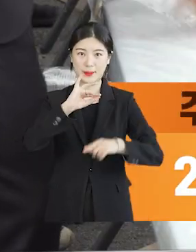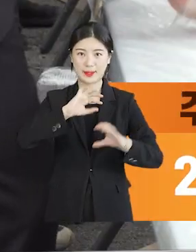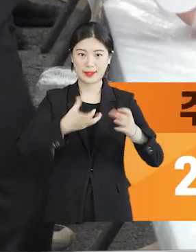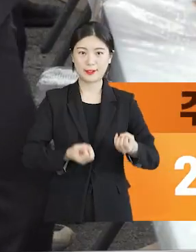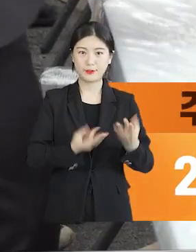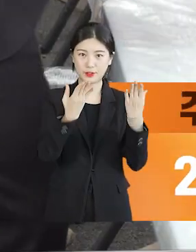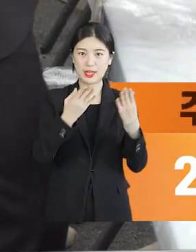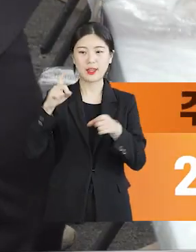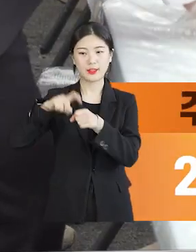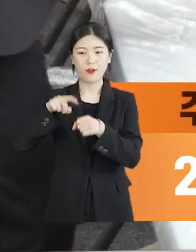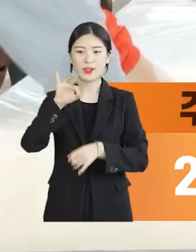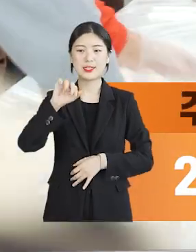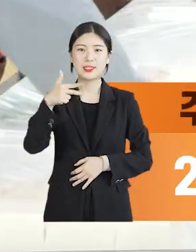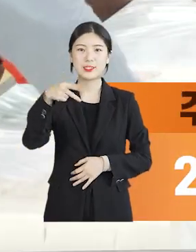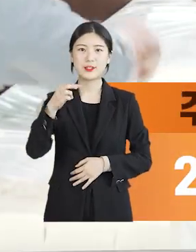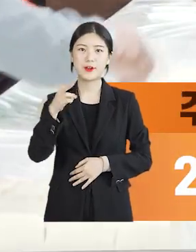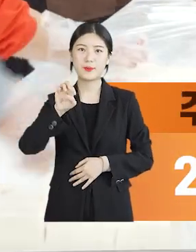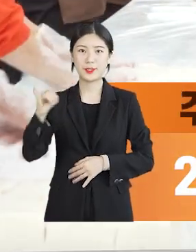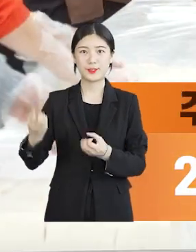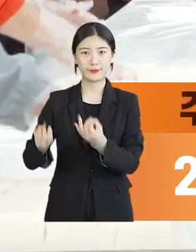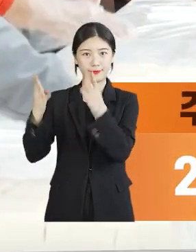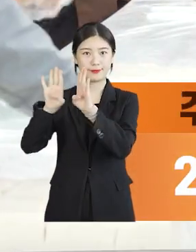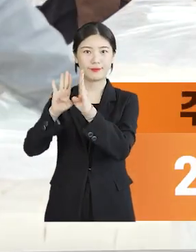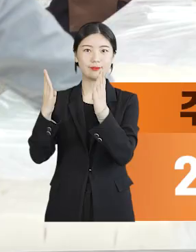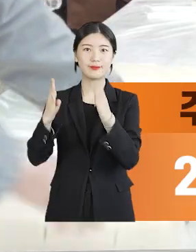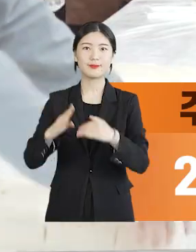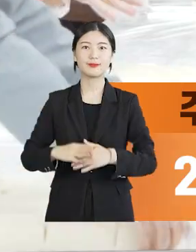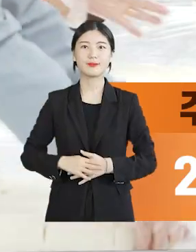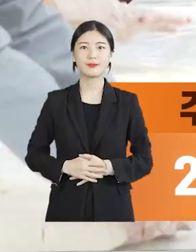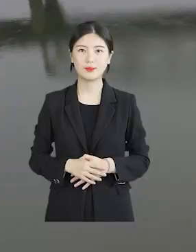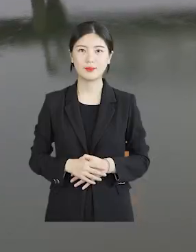2023 대백제전 인절미 축제가 열렸습니다.